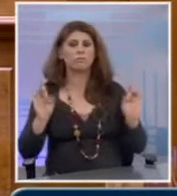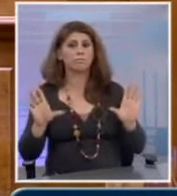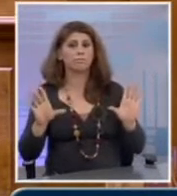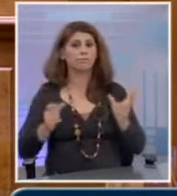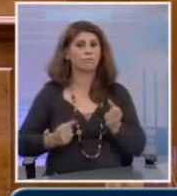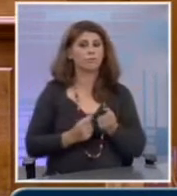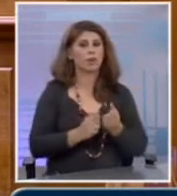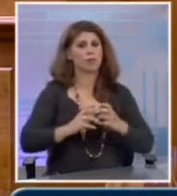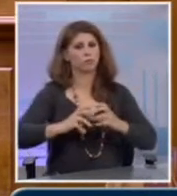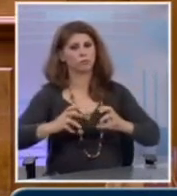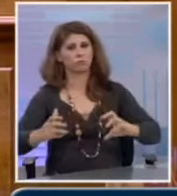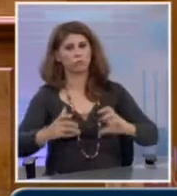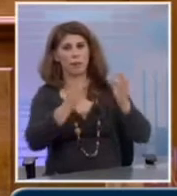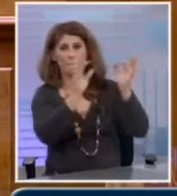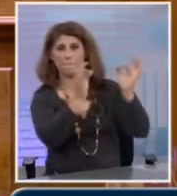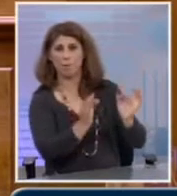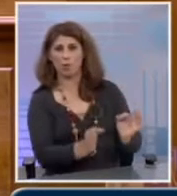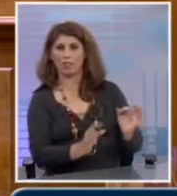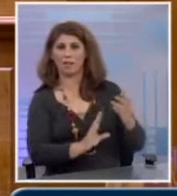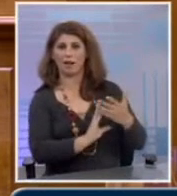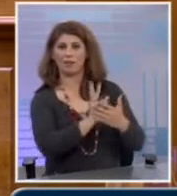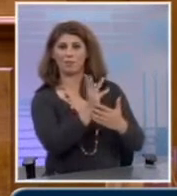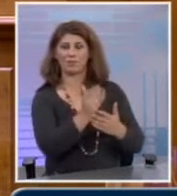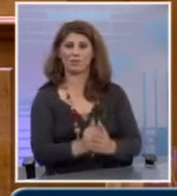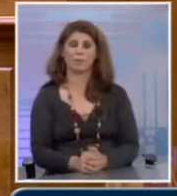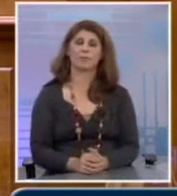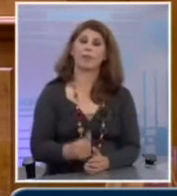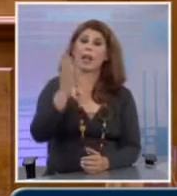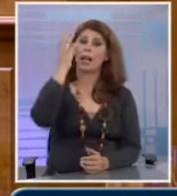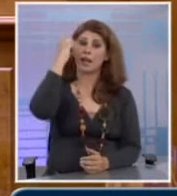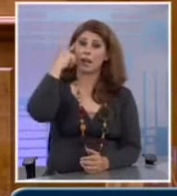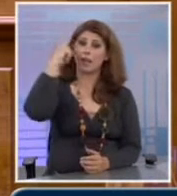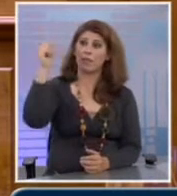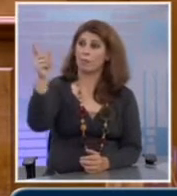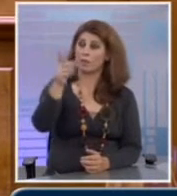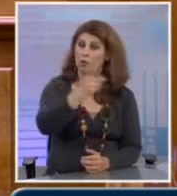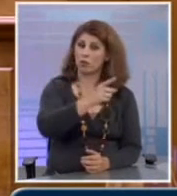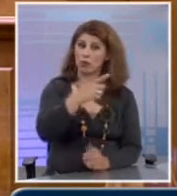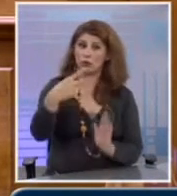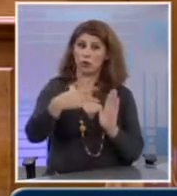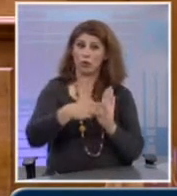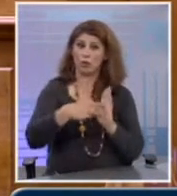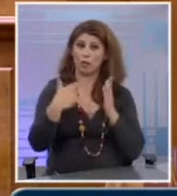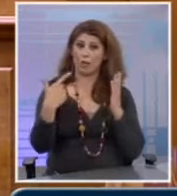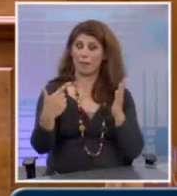στηρίζοντας έτσι ένα στρεβλό υπόδειγμα ανάπτυξης. Θα θυμίσω ενδεικτικά